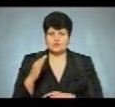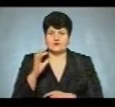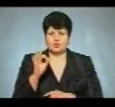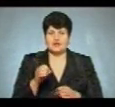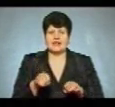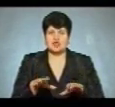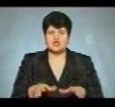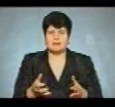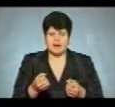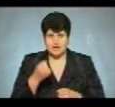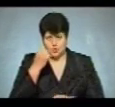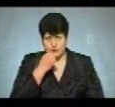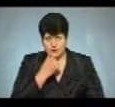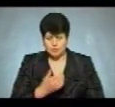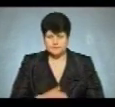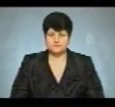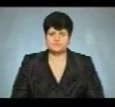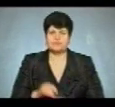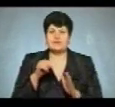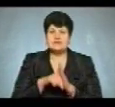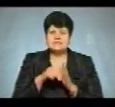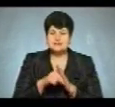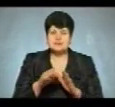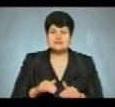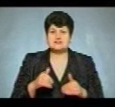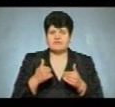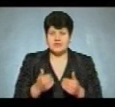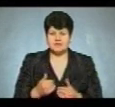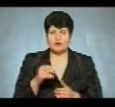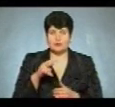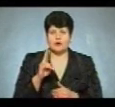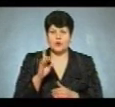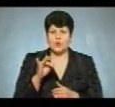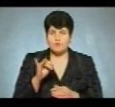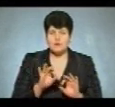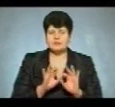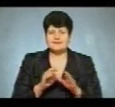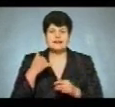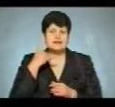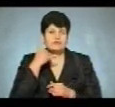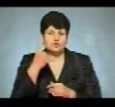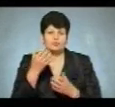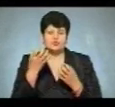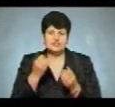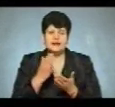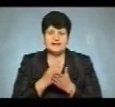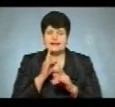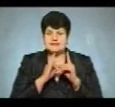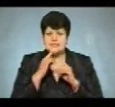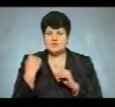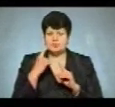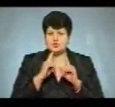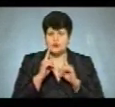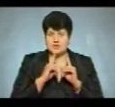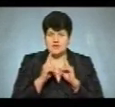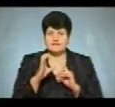прийнято. Дякую. Зміст звернення Любомир Крупа прокоментував телефоном, оскільки ще перебуває на сесії облради у